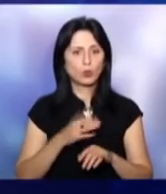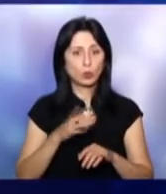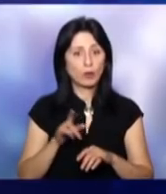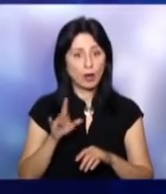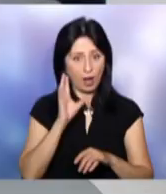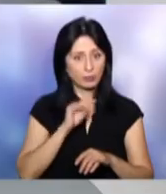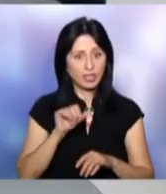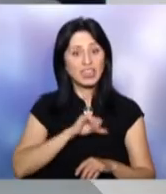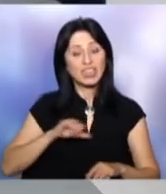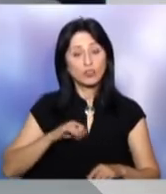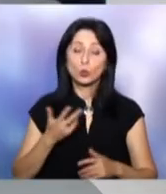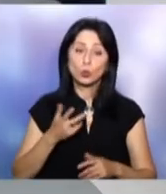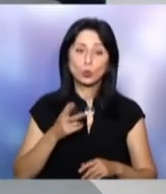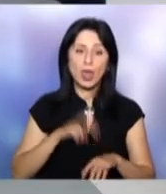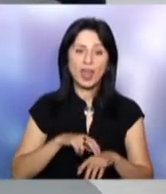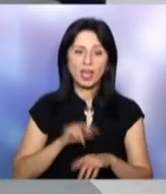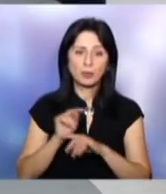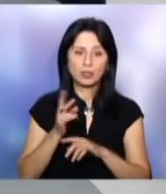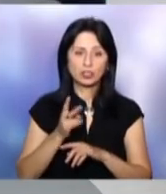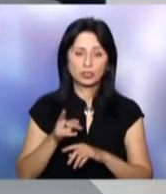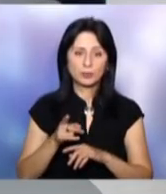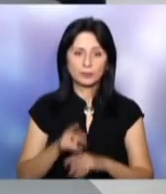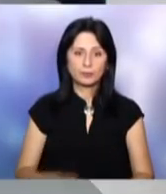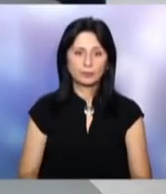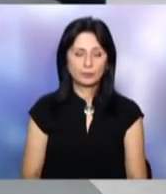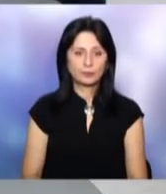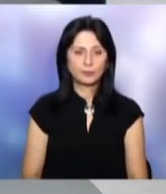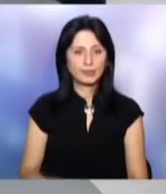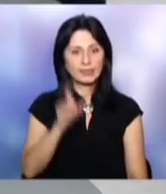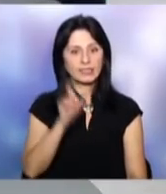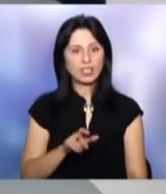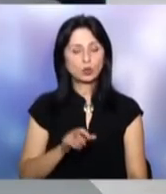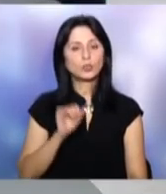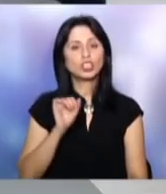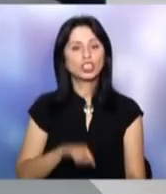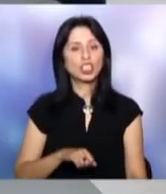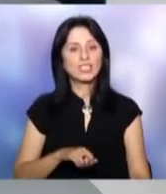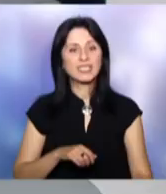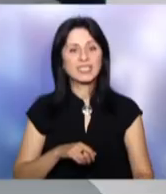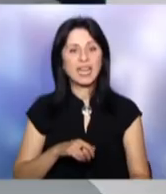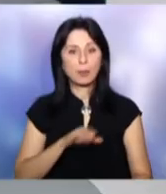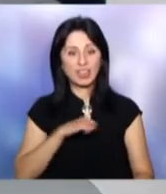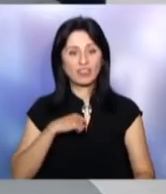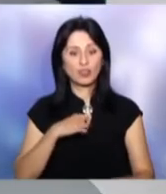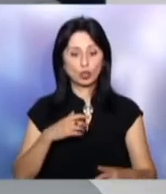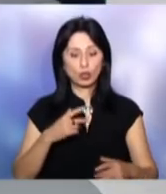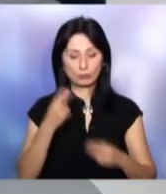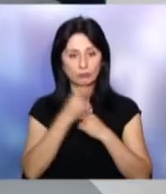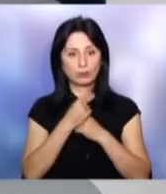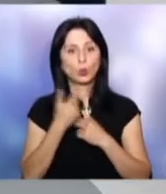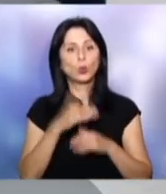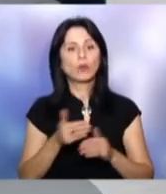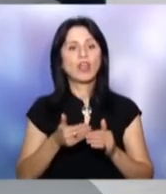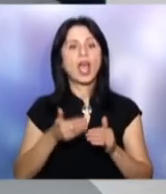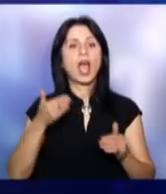გაუმკლავდება დამოუკიდებლად თუ დახმარება ჭირდება. იცით რა არის ადამიანს, რომ შეეძლოს დამოკიდებულად დამოუკიდებლად გამკლავება,